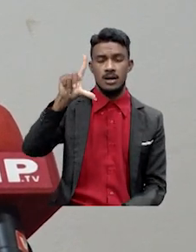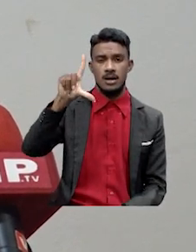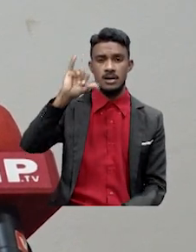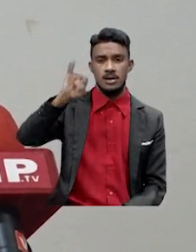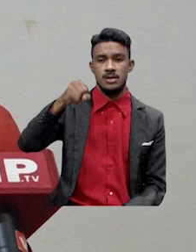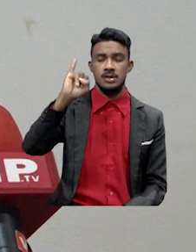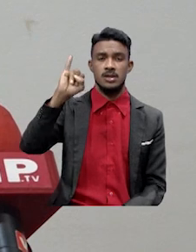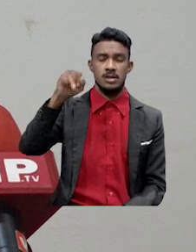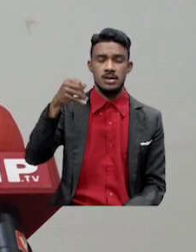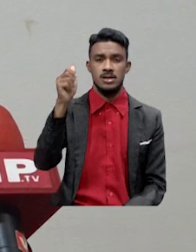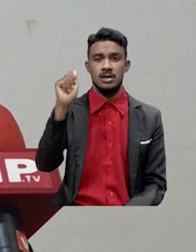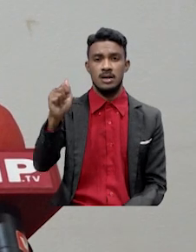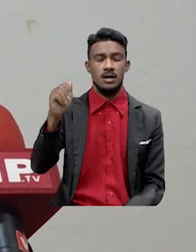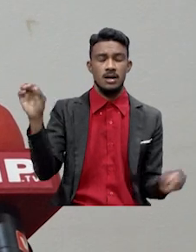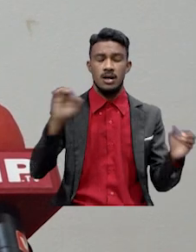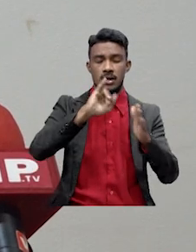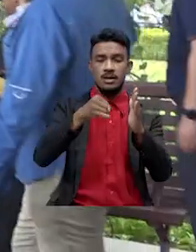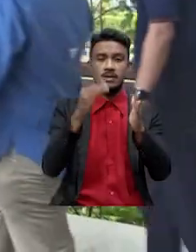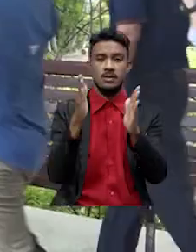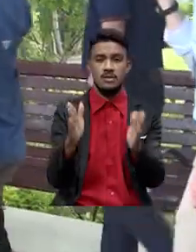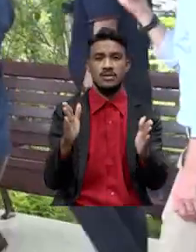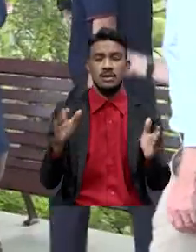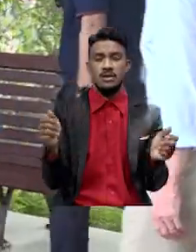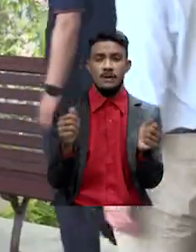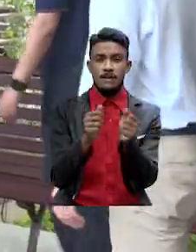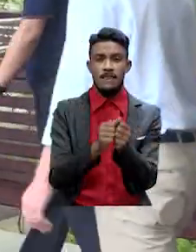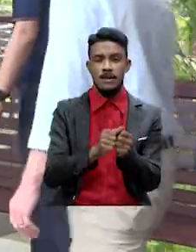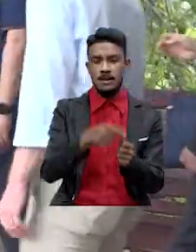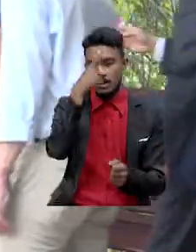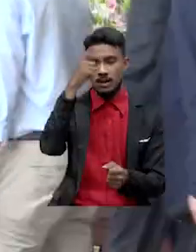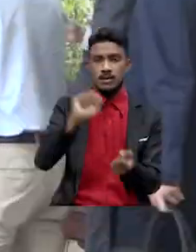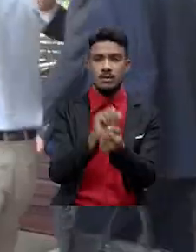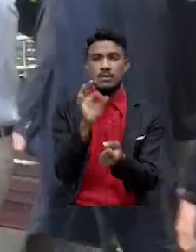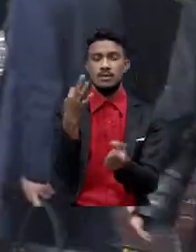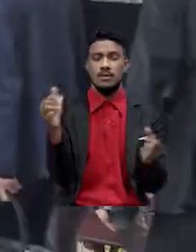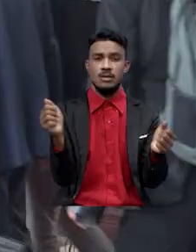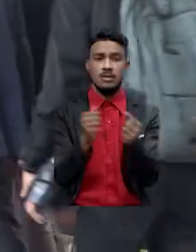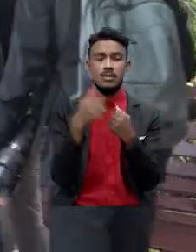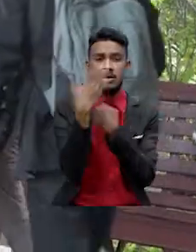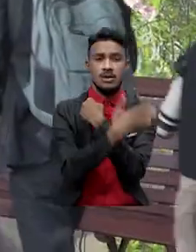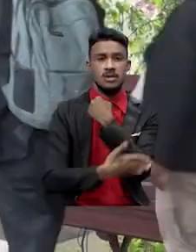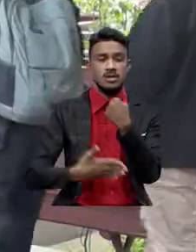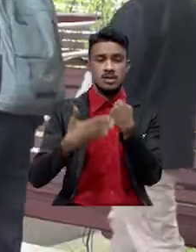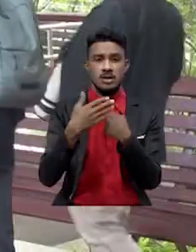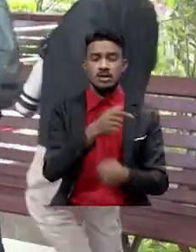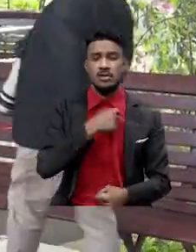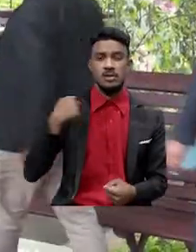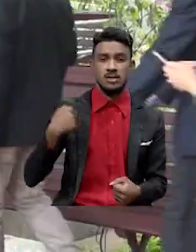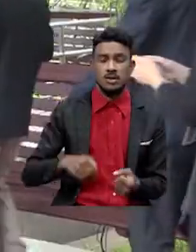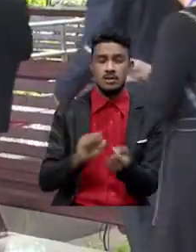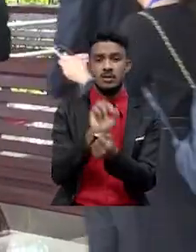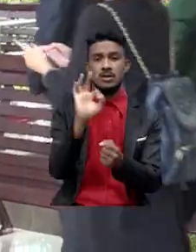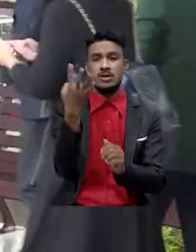halo entrevista ho governante husisina ne ho razão pandemia COVID. Tambah yang nasang sina dadaun ne kasu COVID-19 sai